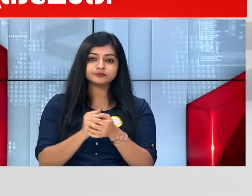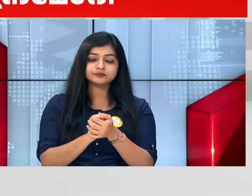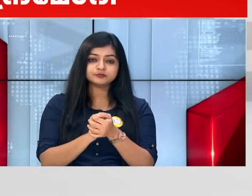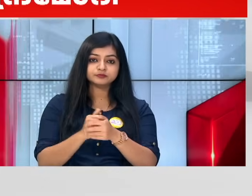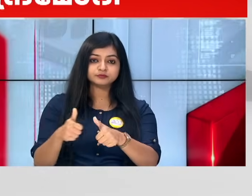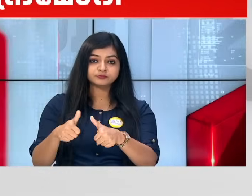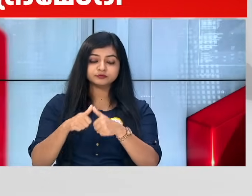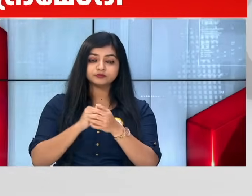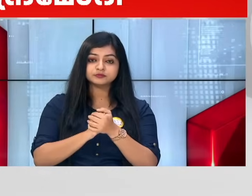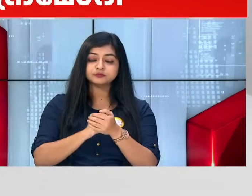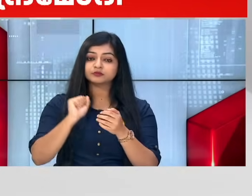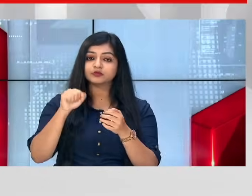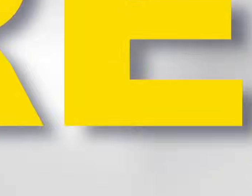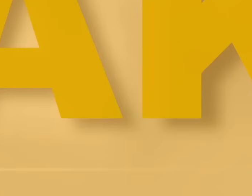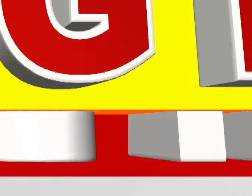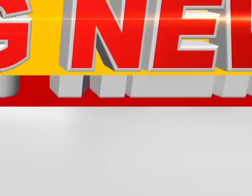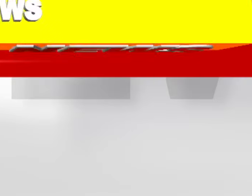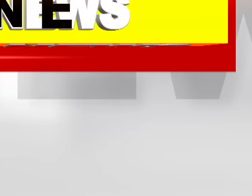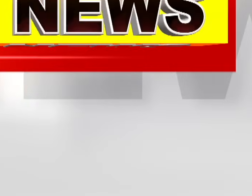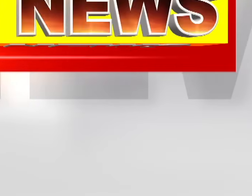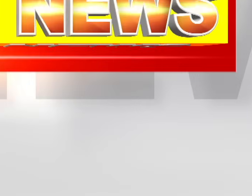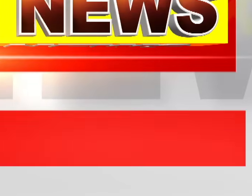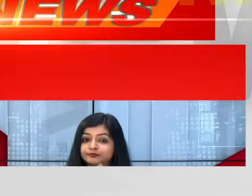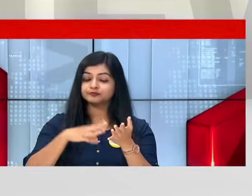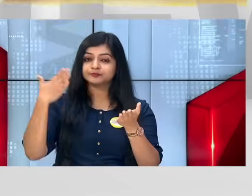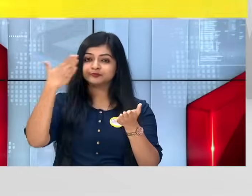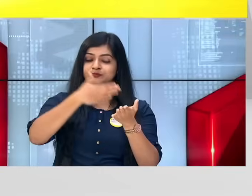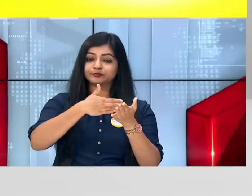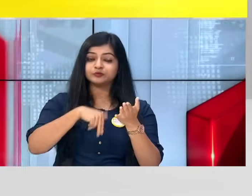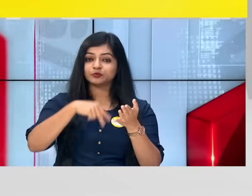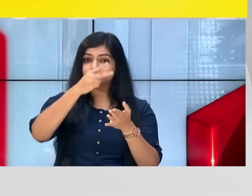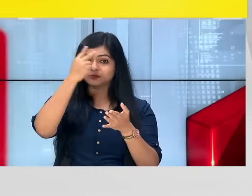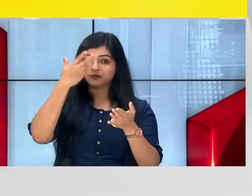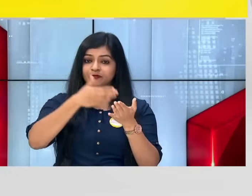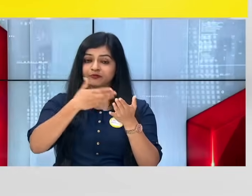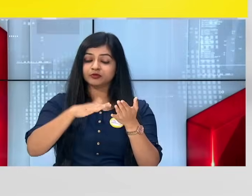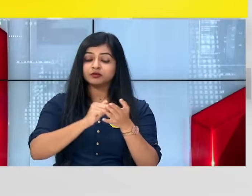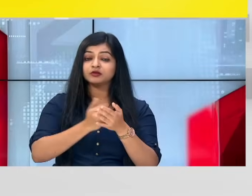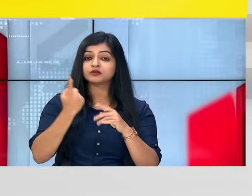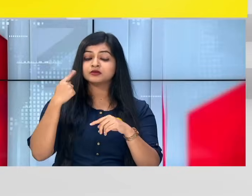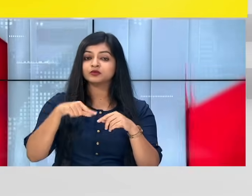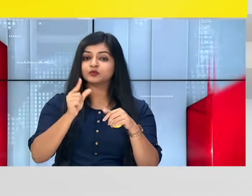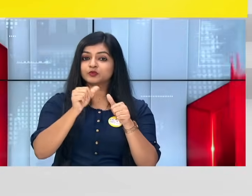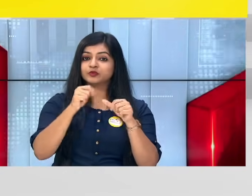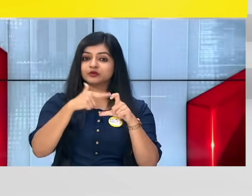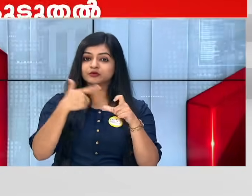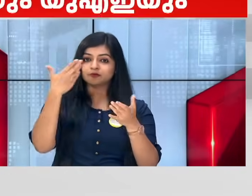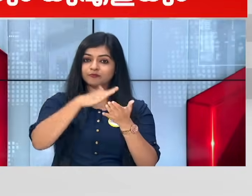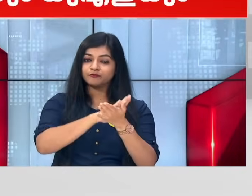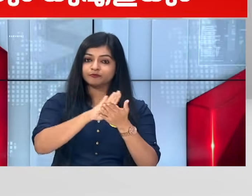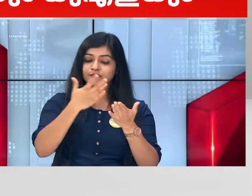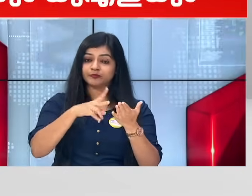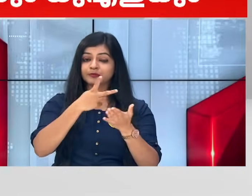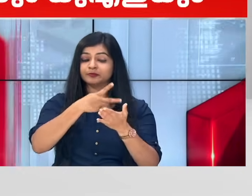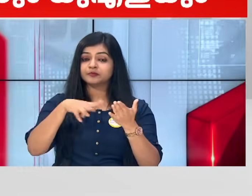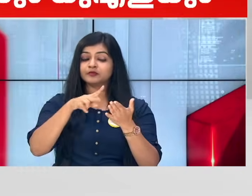പ്രവിധ, തീർച്ചയായും നരേന്ദ്രമോദിയുടെ ഗൾഫ് സന്ദർശനം ഇന്നലെ UAE സന്ദർശനം പൂർത്തിയാക്കി ഇന്നലെ രാത്രിയോടുകൂടിയാണ്